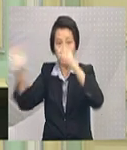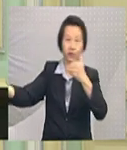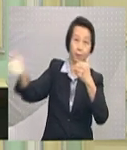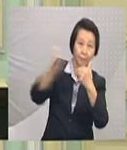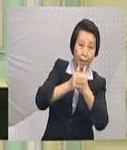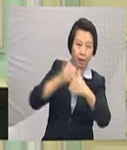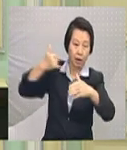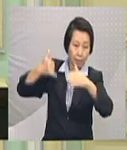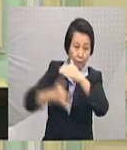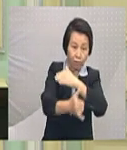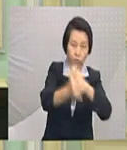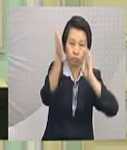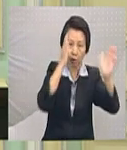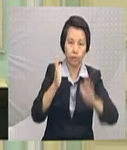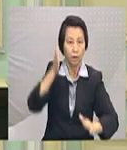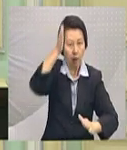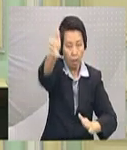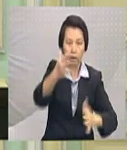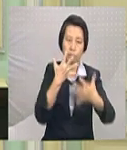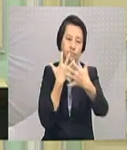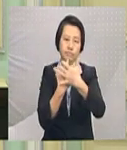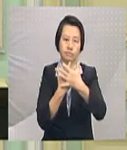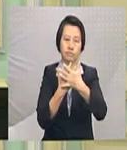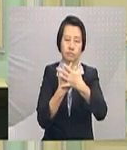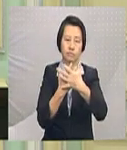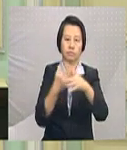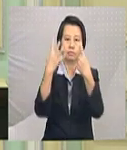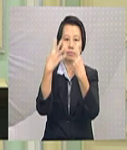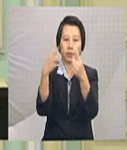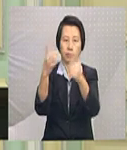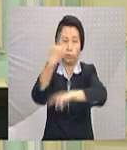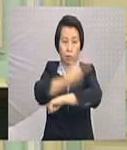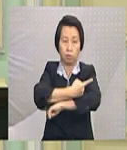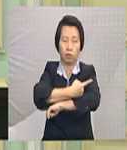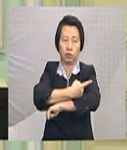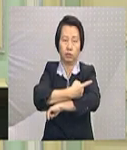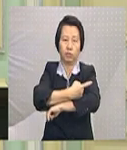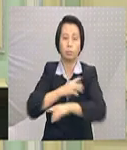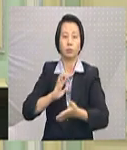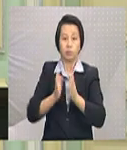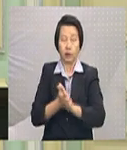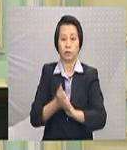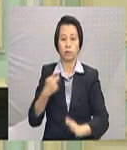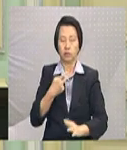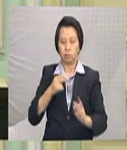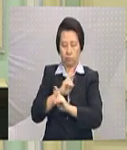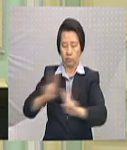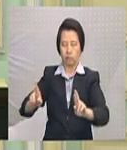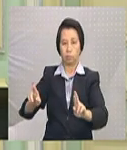saja akan dikuarantin selama 14 hari. Jadi kita